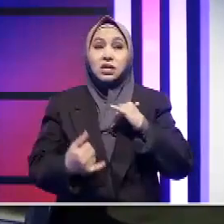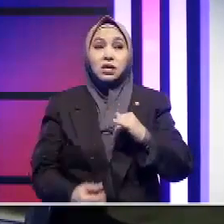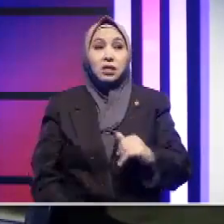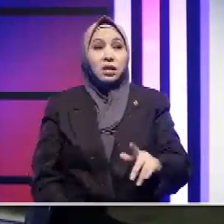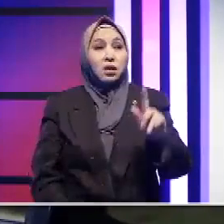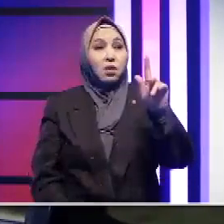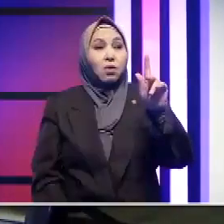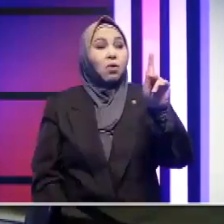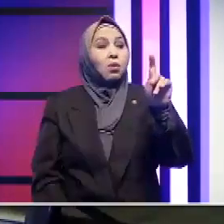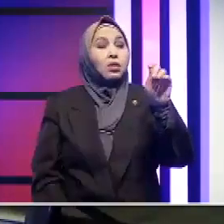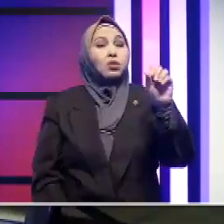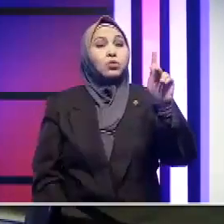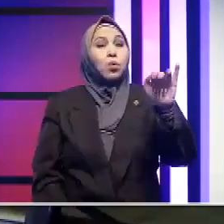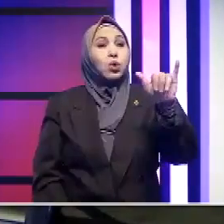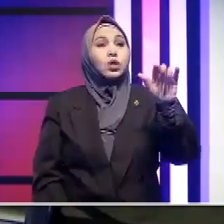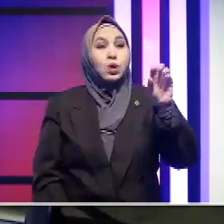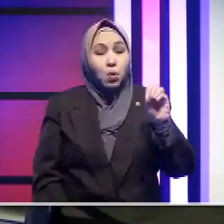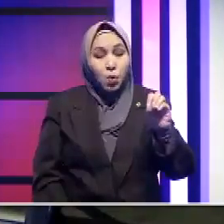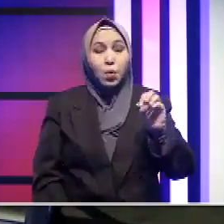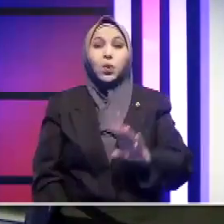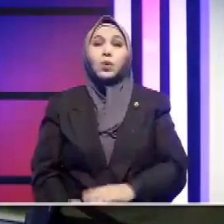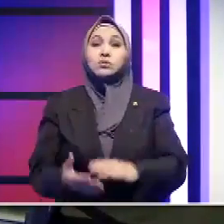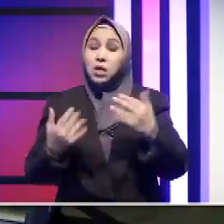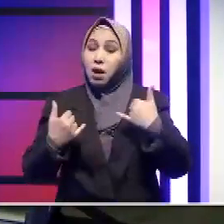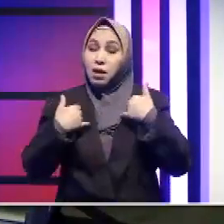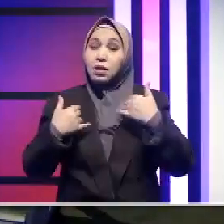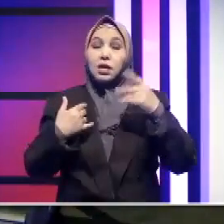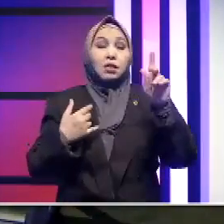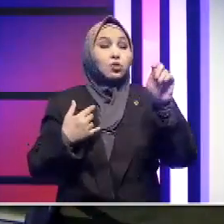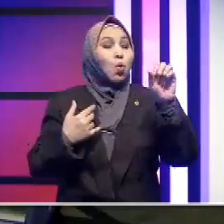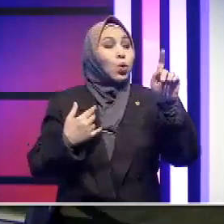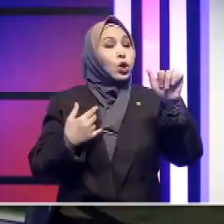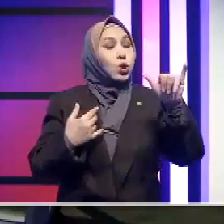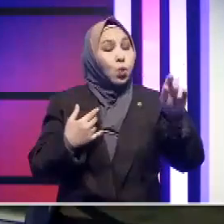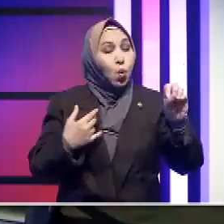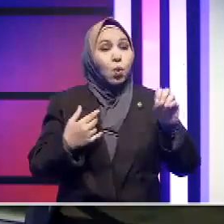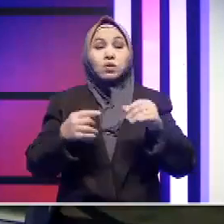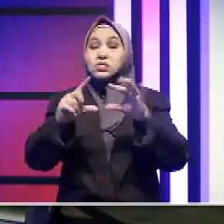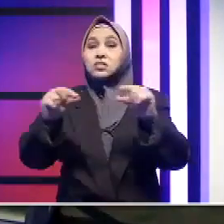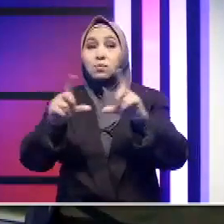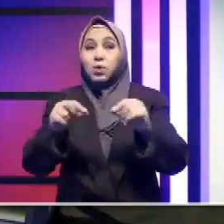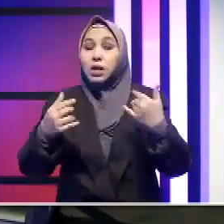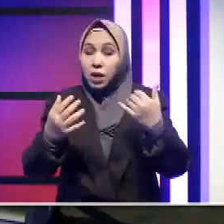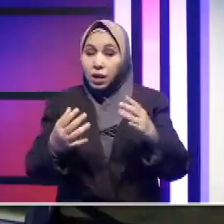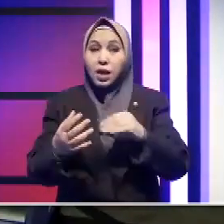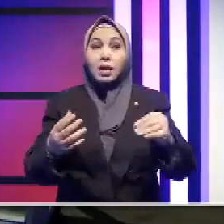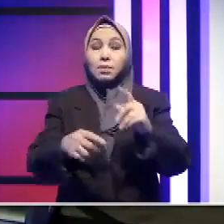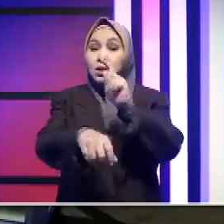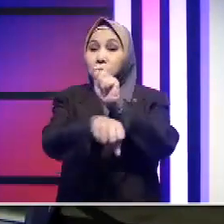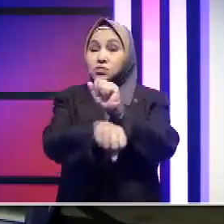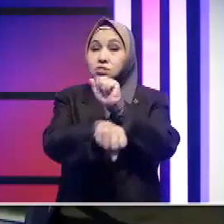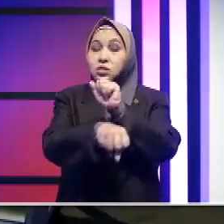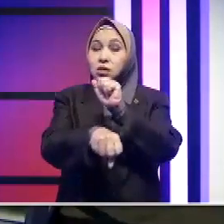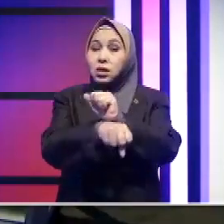di Tokyo Oh di Tokyo dan betugas di Indonesia